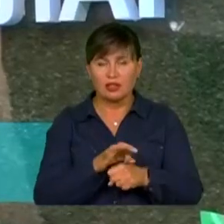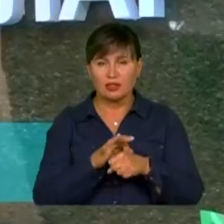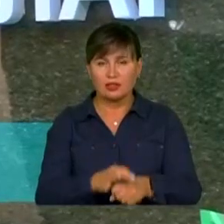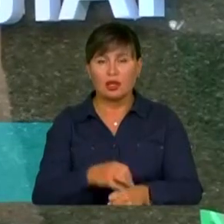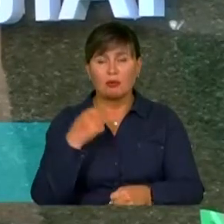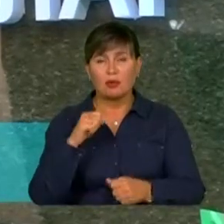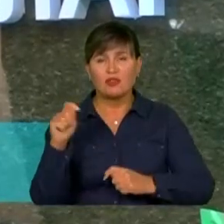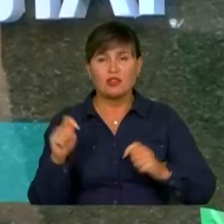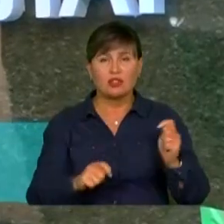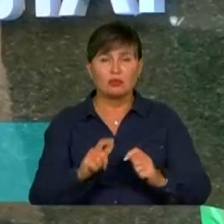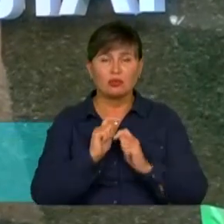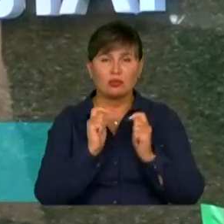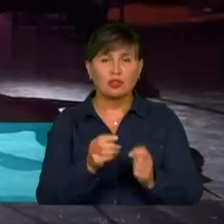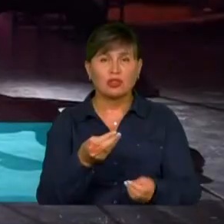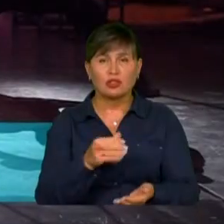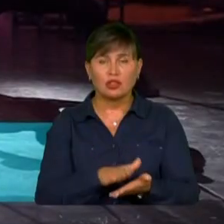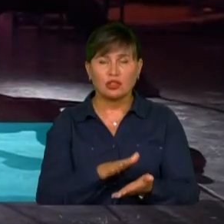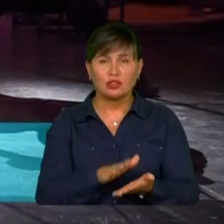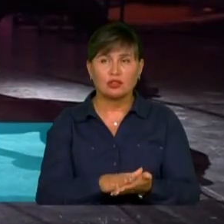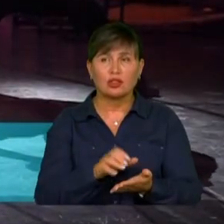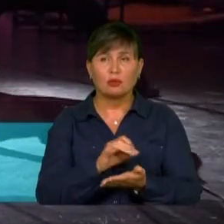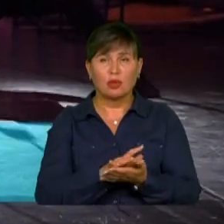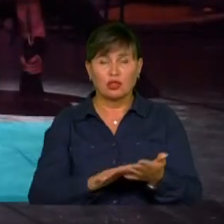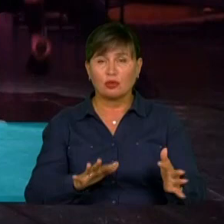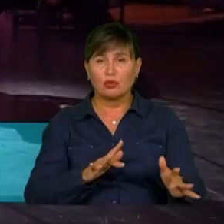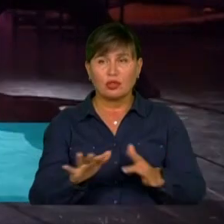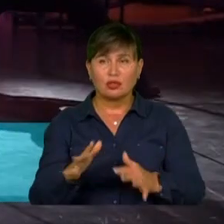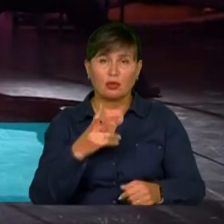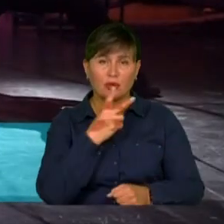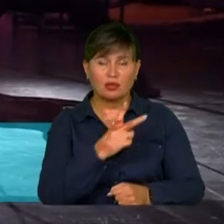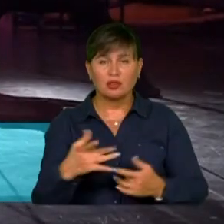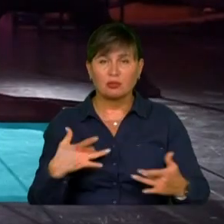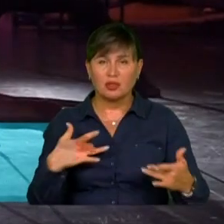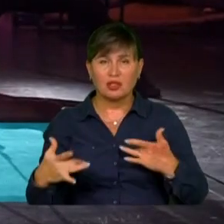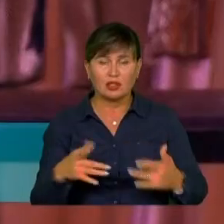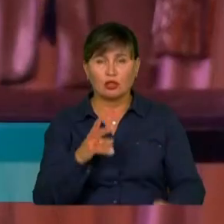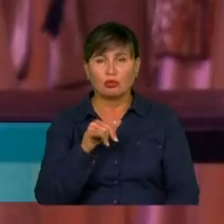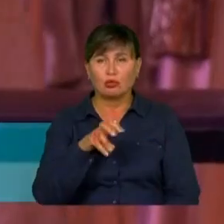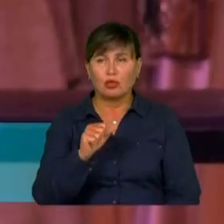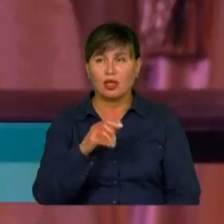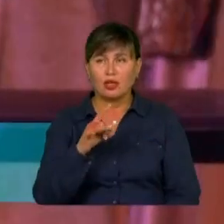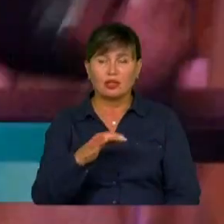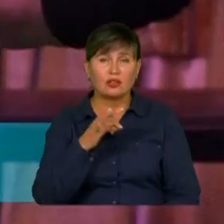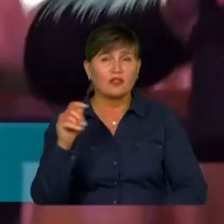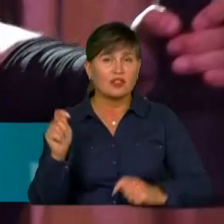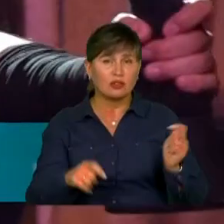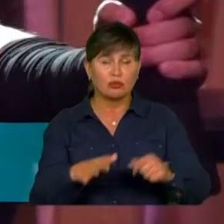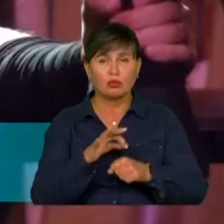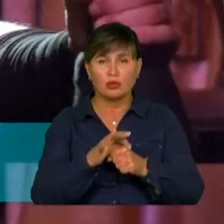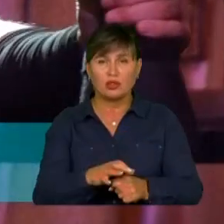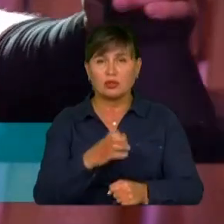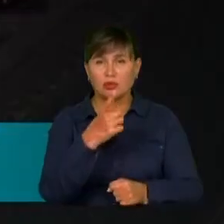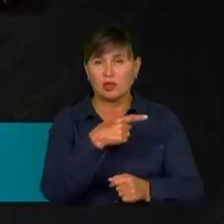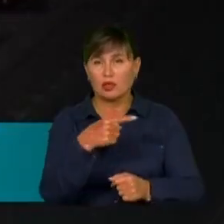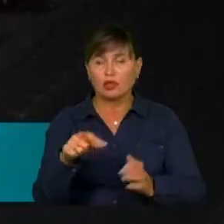Победителям фестиваля были вручены денежные призы, а продолжилось мероприятие просмотром спектакля «Кулагер». Отметим, что фестиваль будет проходить с 1